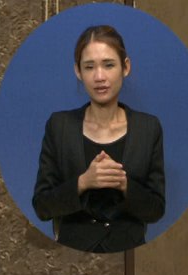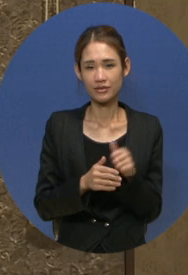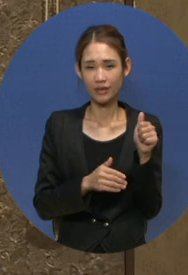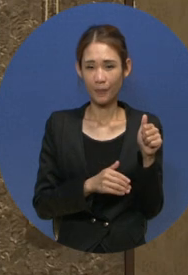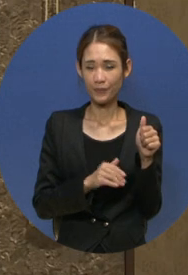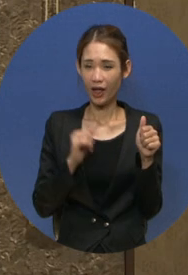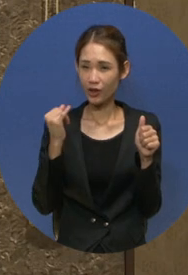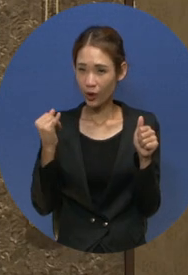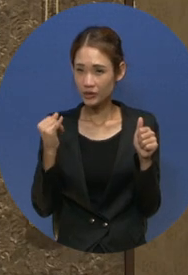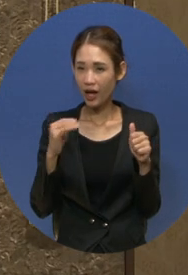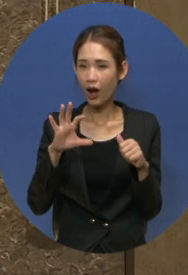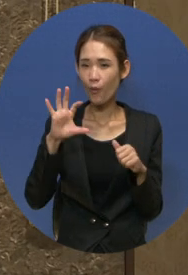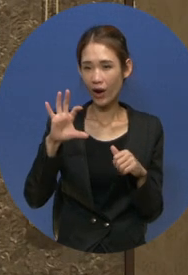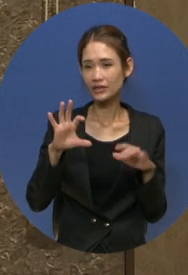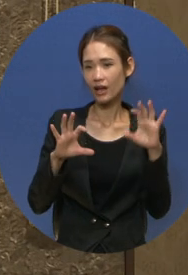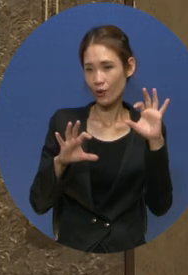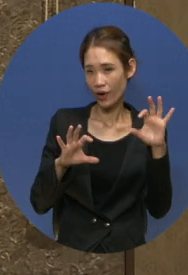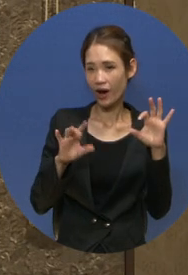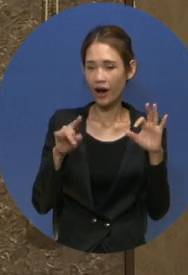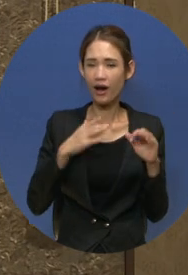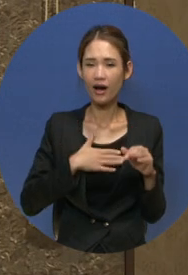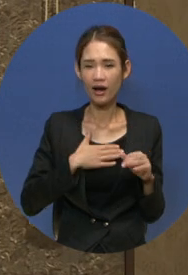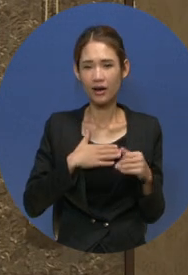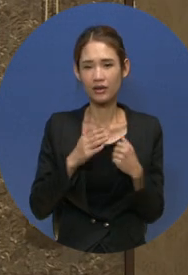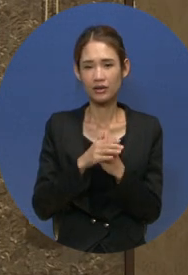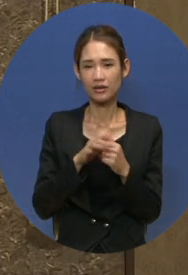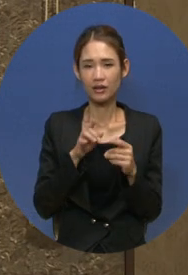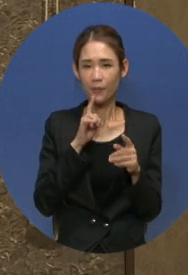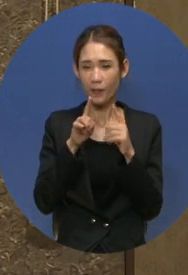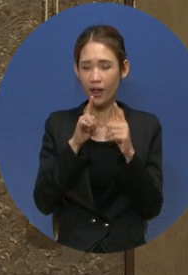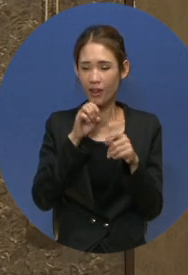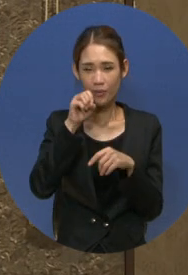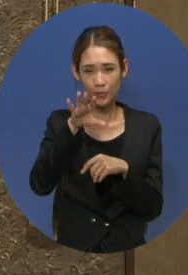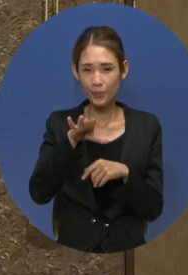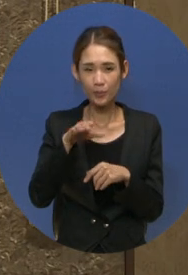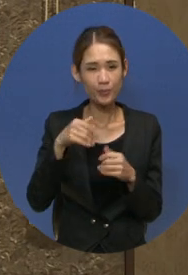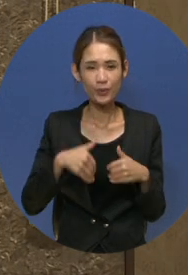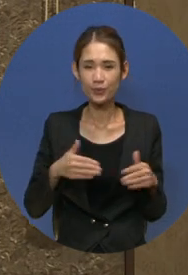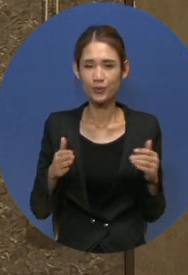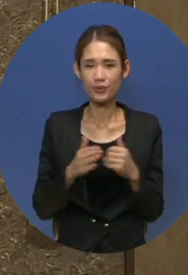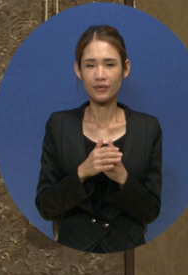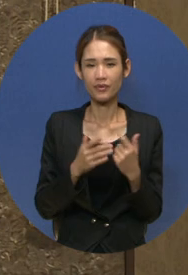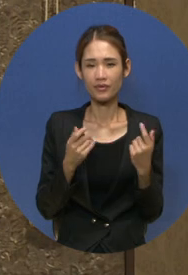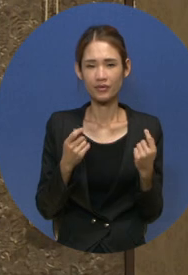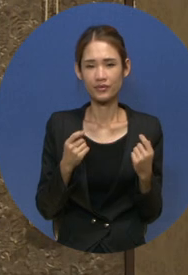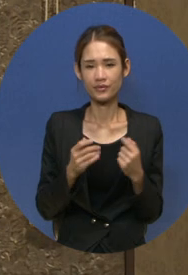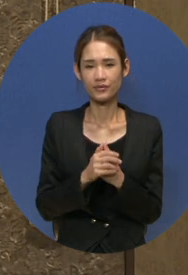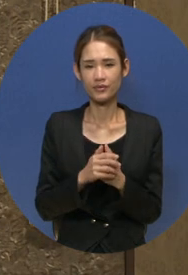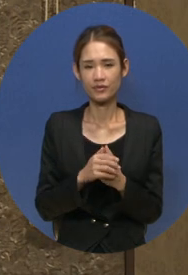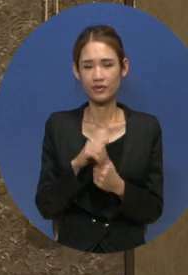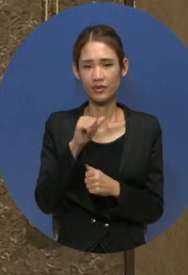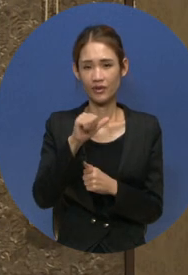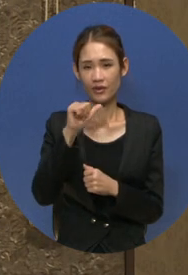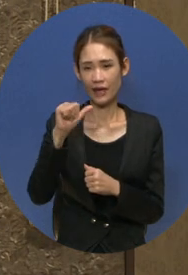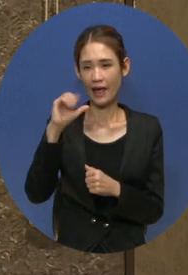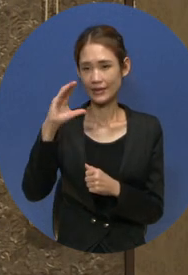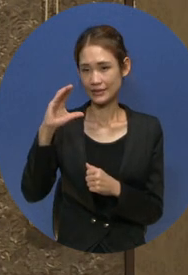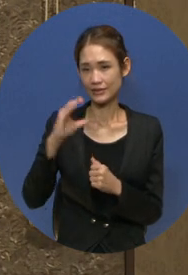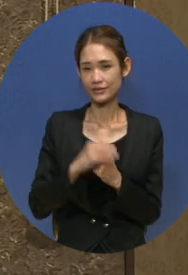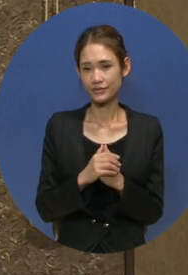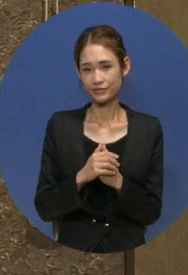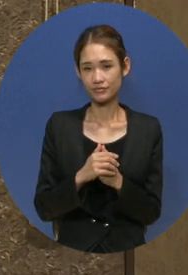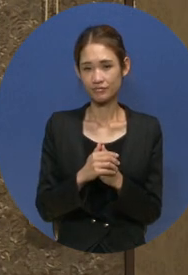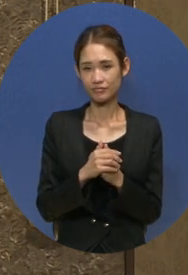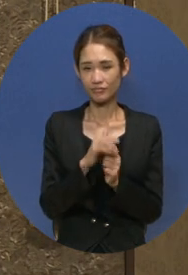수 있듯이 말하지 쌓인. 않아도 서로 통할 수 있는 예, 그런 예, 예. 그래서 그런 것들이 AAC거든요. 근데